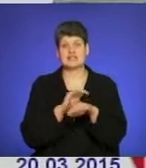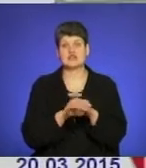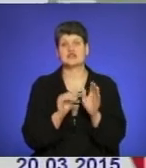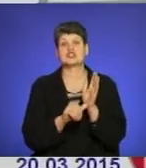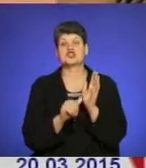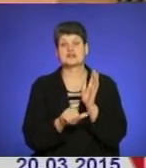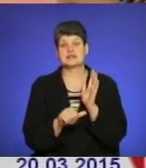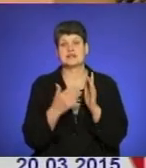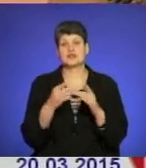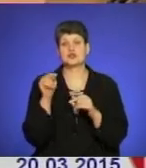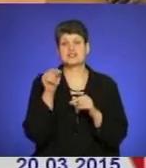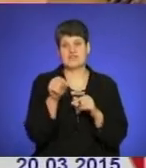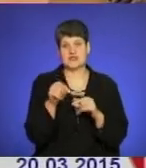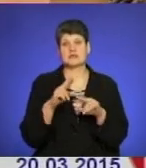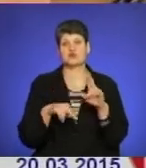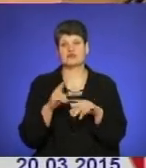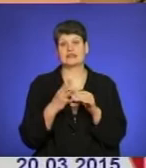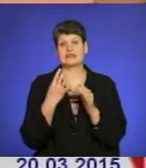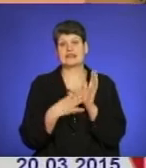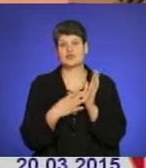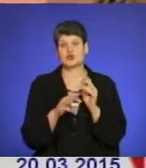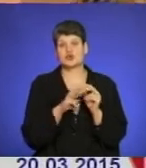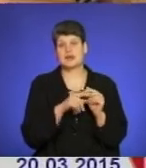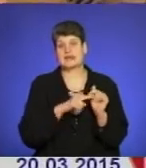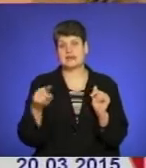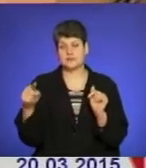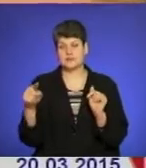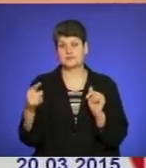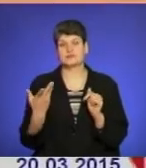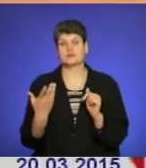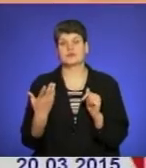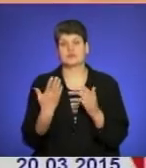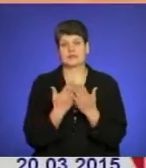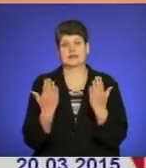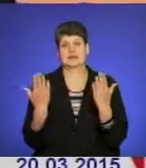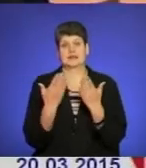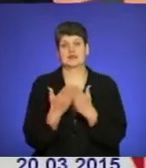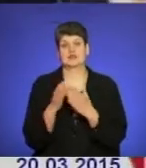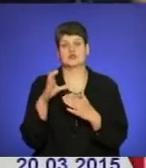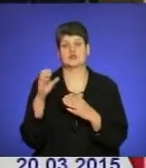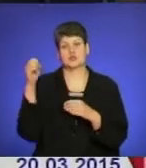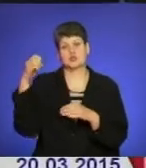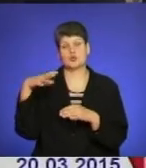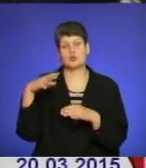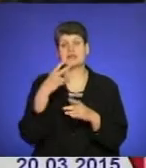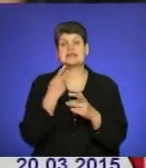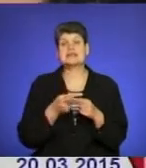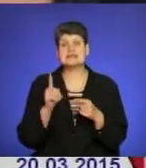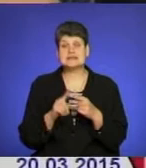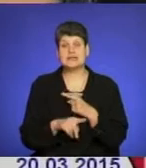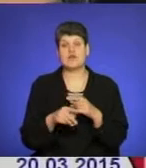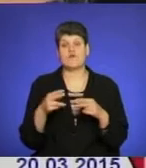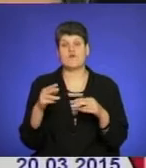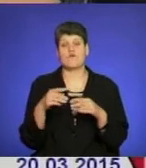60. Якщо звідси будувати 90 метрів, отут ми наклали із супутника вигляд, значить футбольне поле